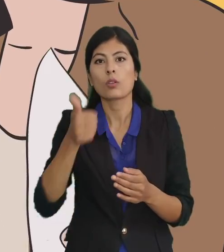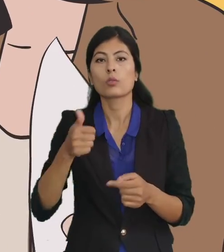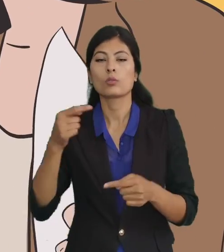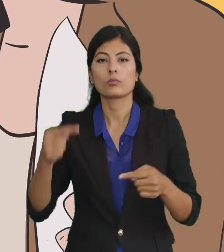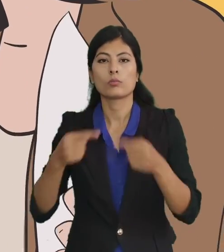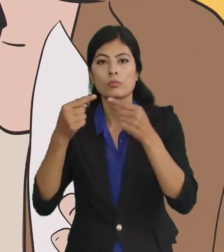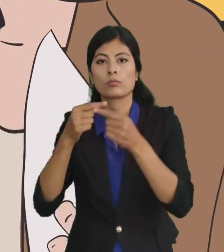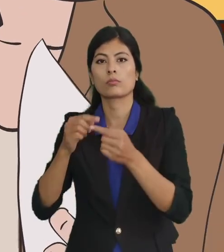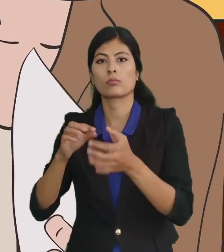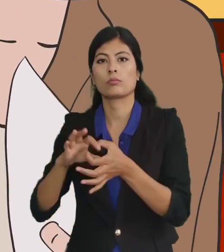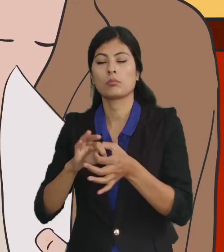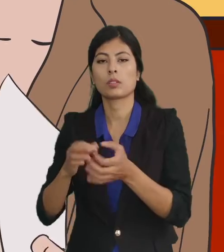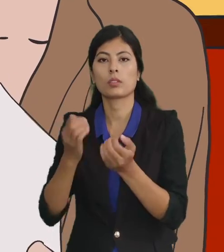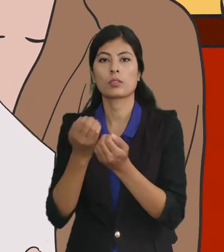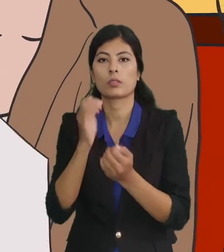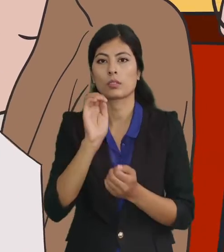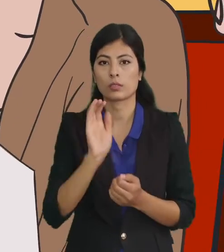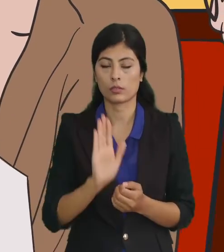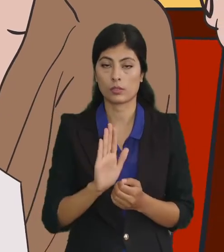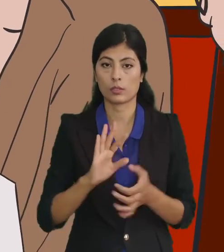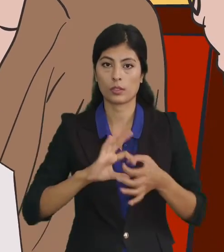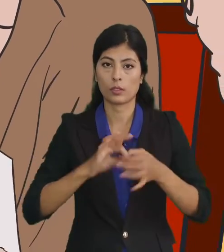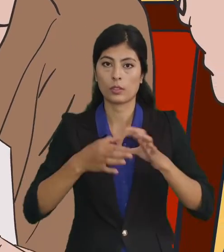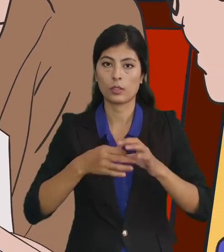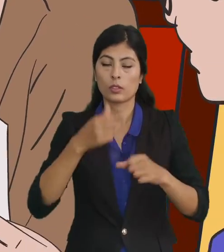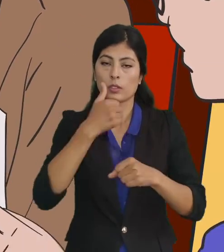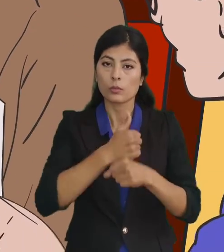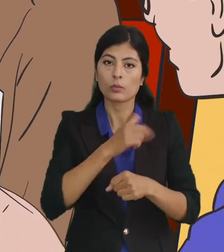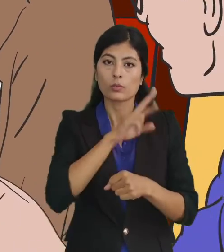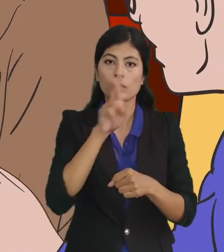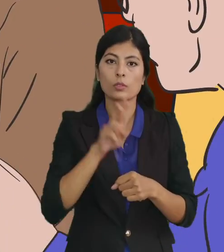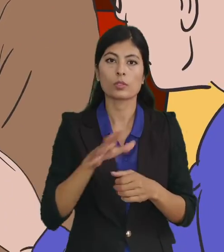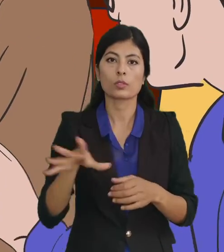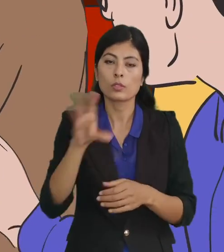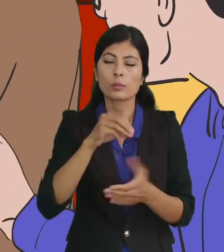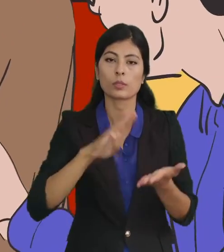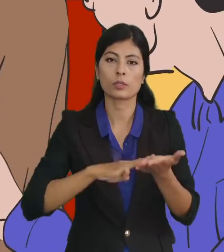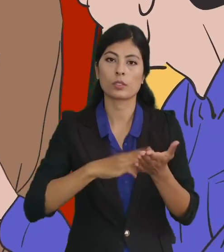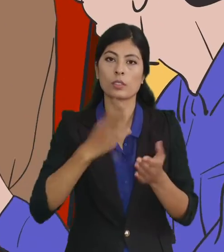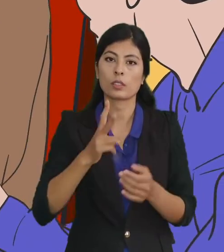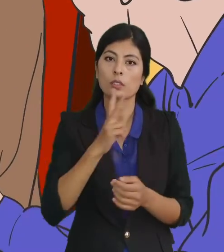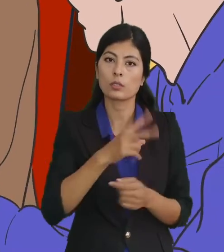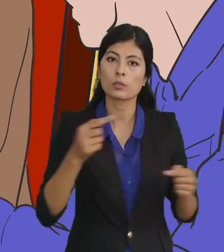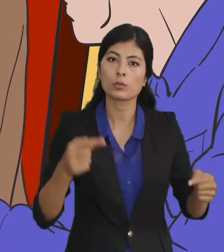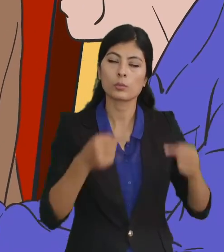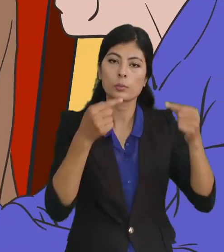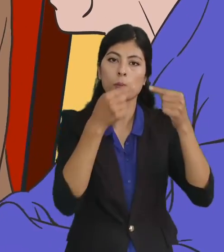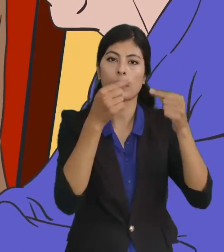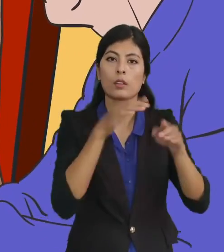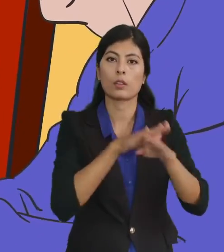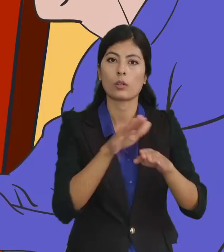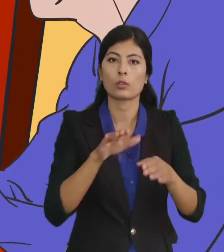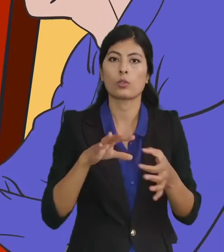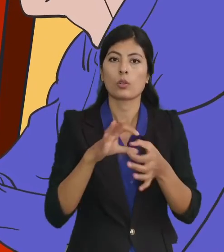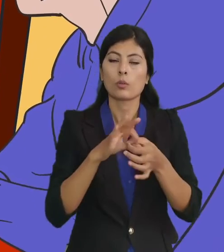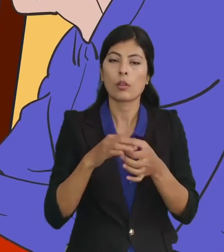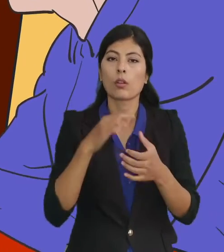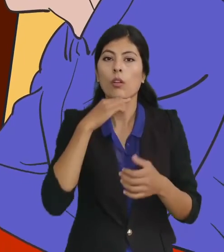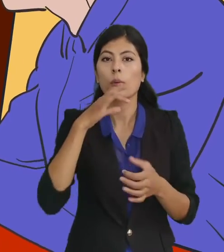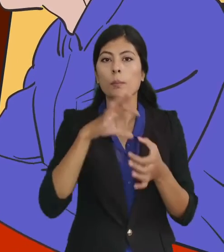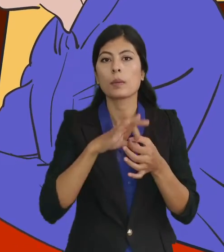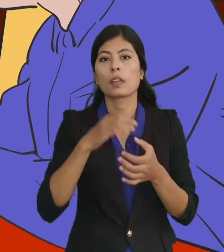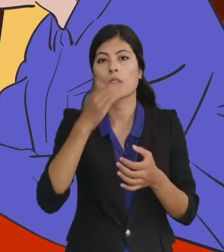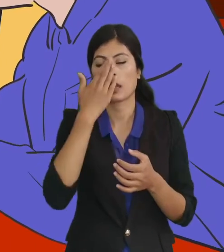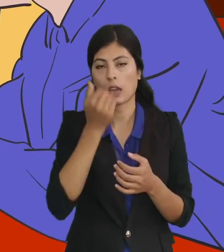द्वारा विवाद के ऊपर कार्रवाई या समाधान कल जा सकैया। संयोजक आ सब सदस्य सब ओहन विवाद के कार्रवाई